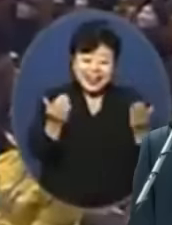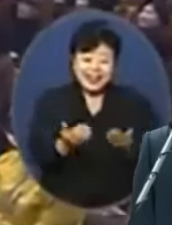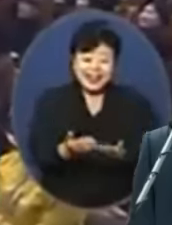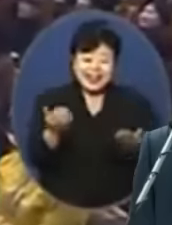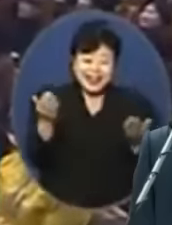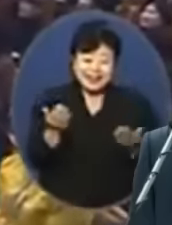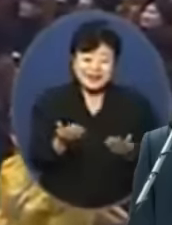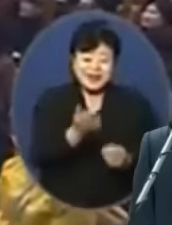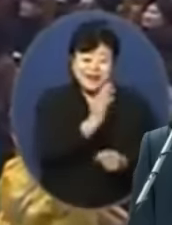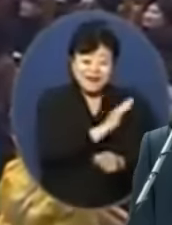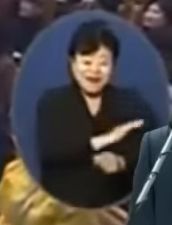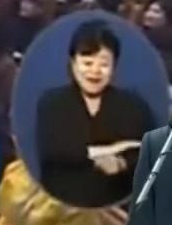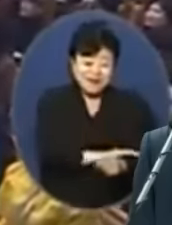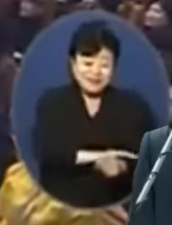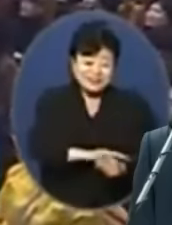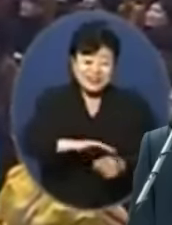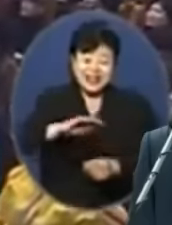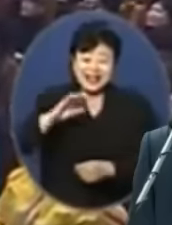내가